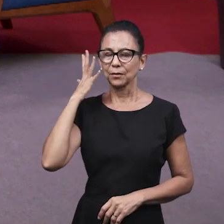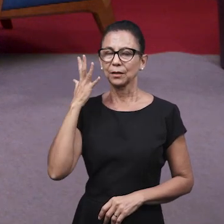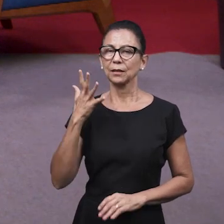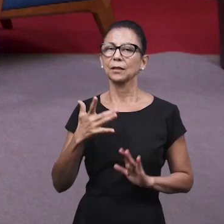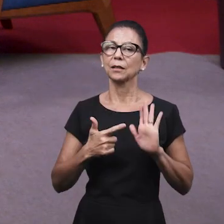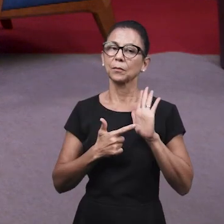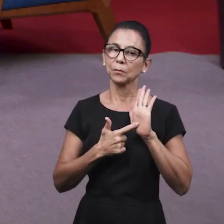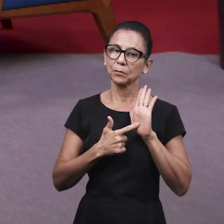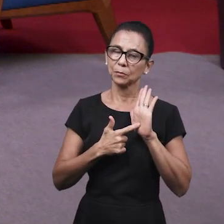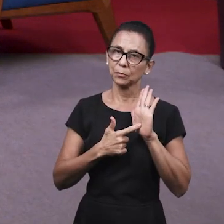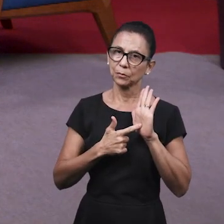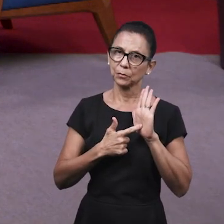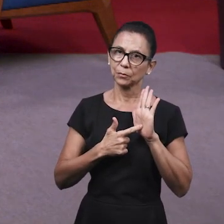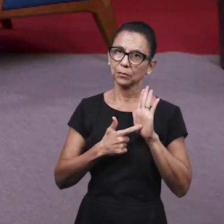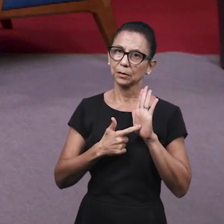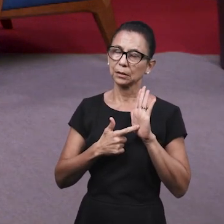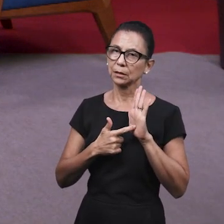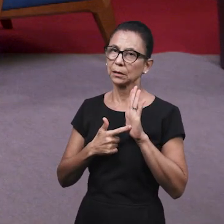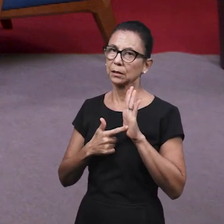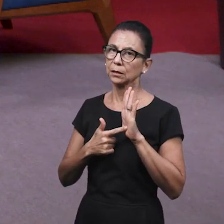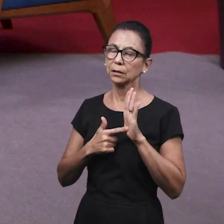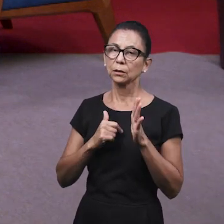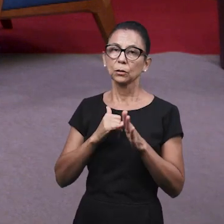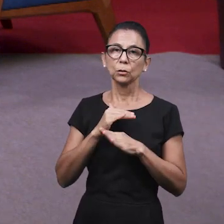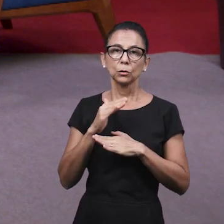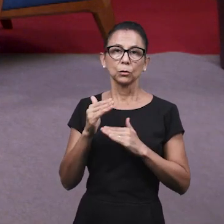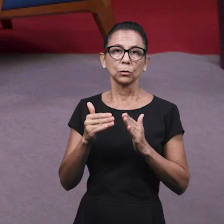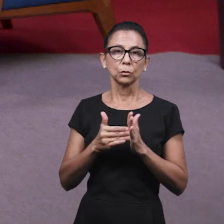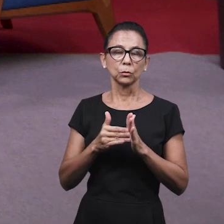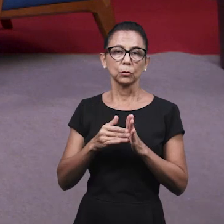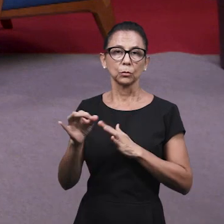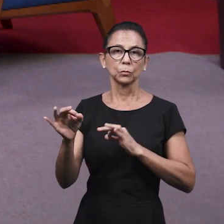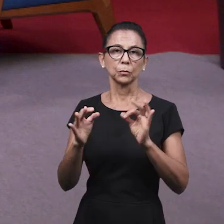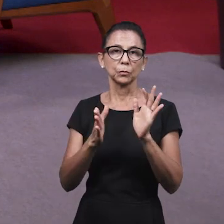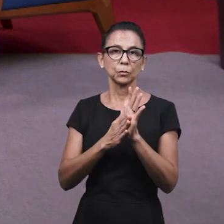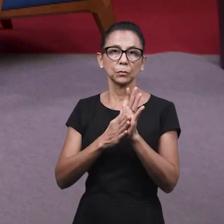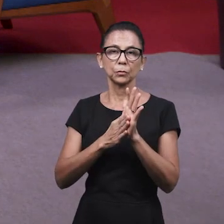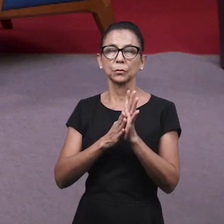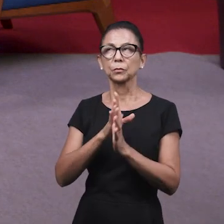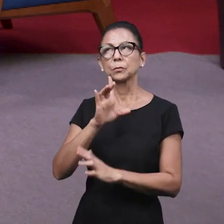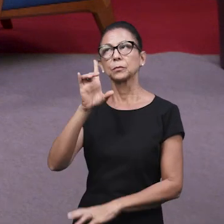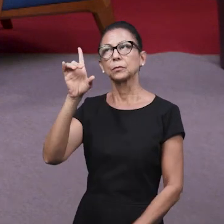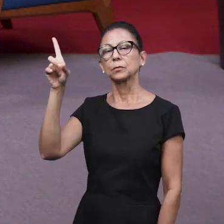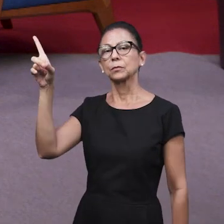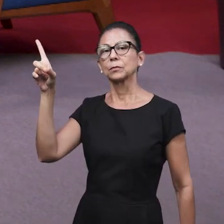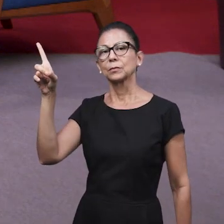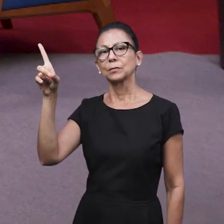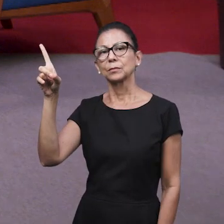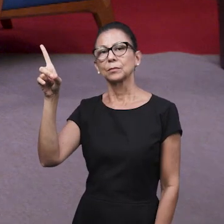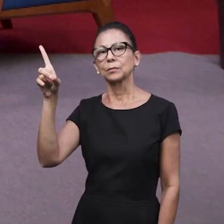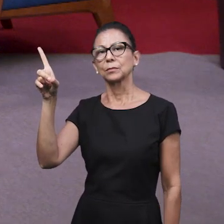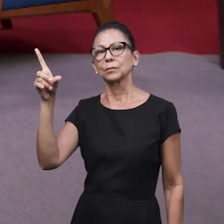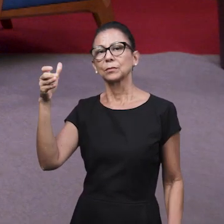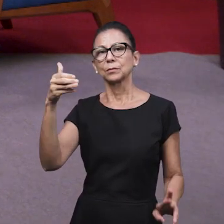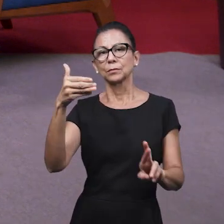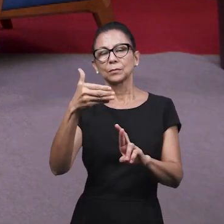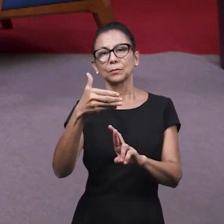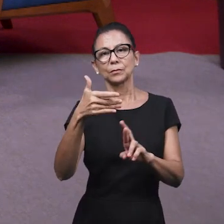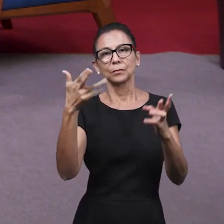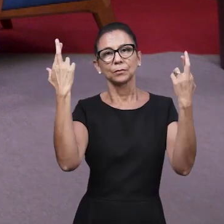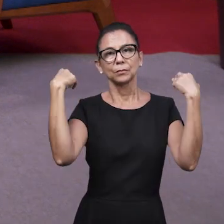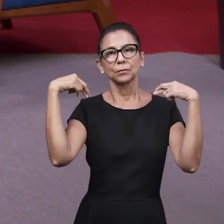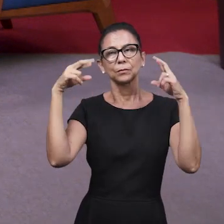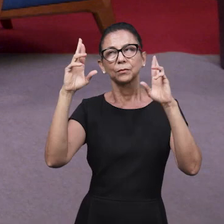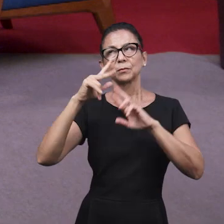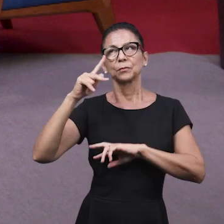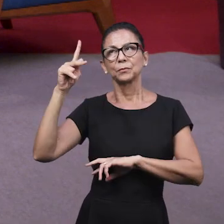tout le projet de Dieu soit dans son agneau. Nous sommes en train de parler qui a